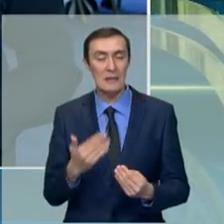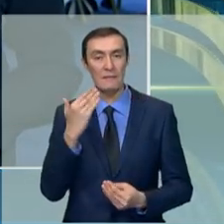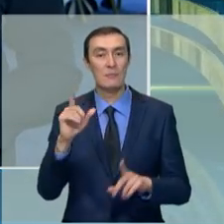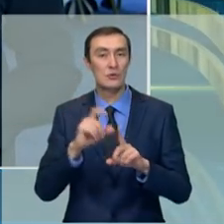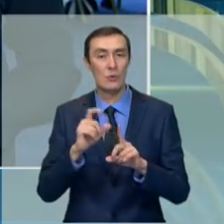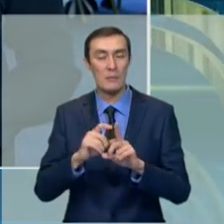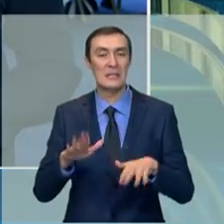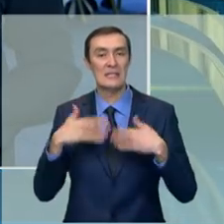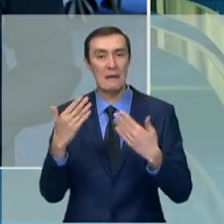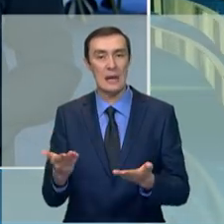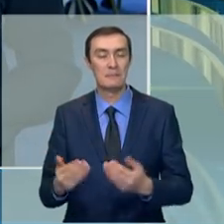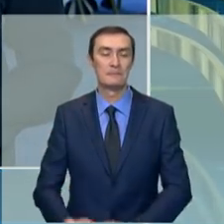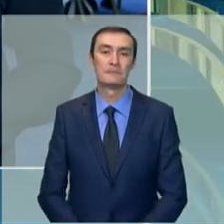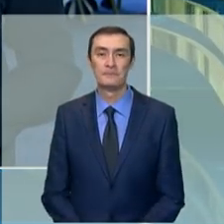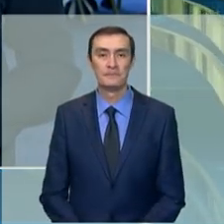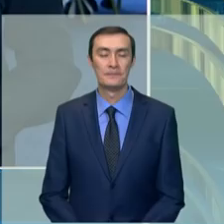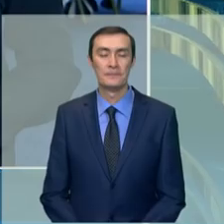вам.